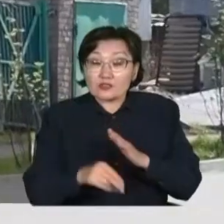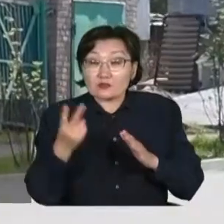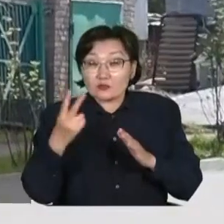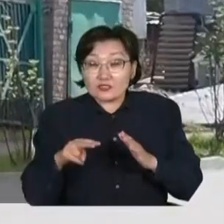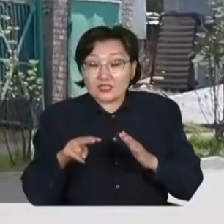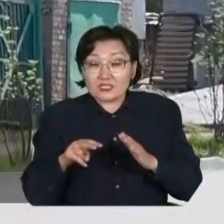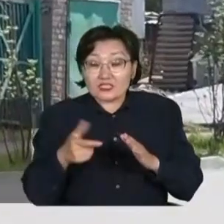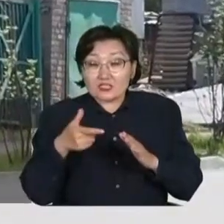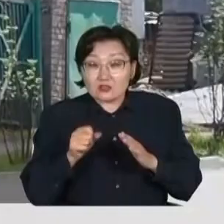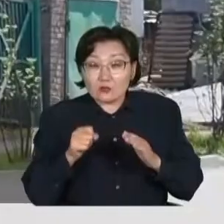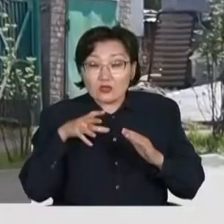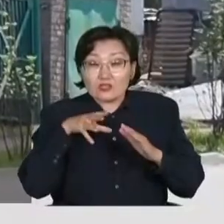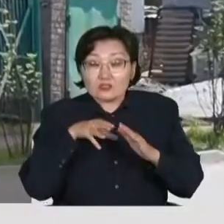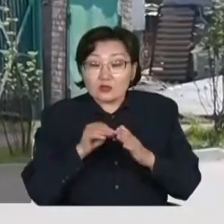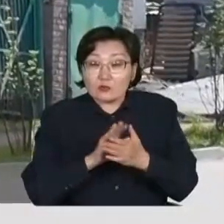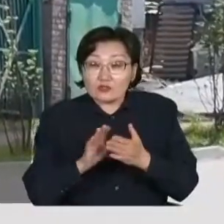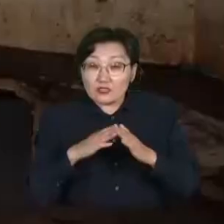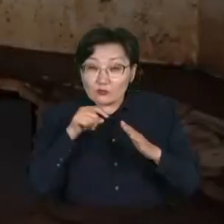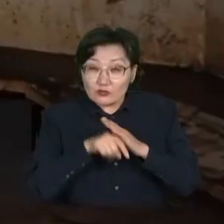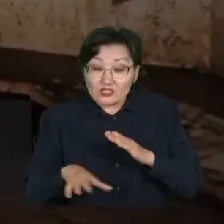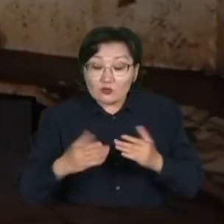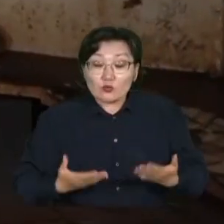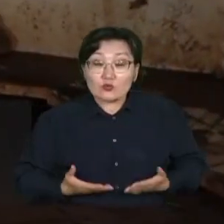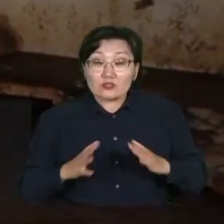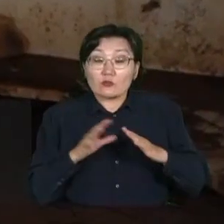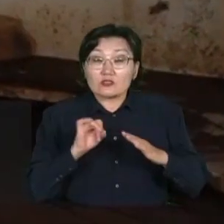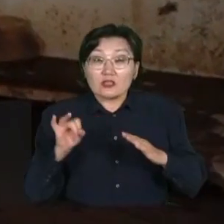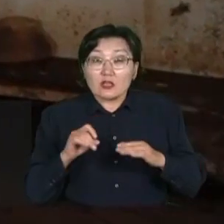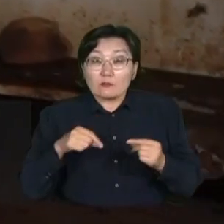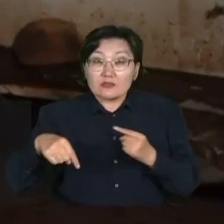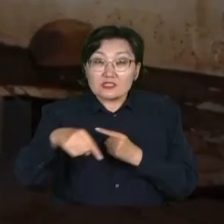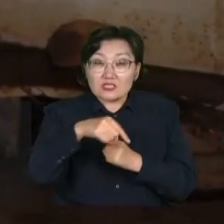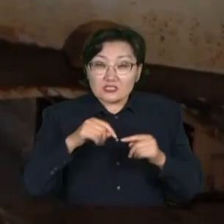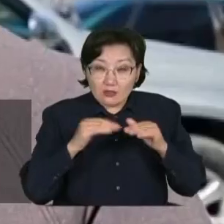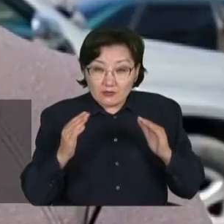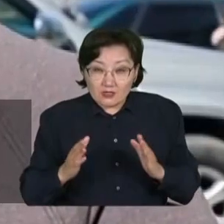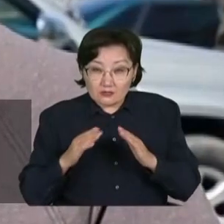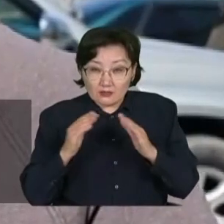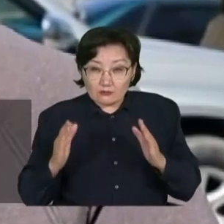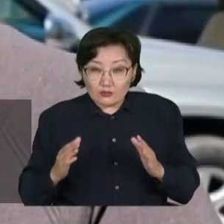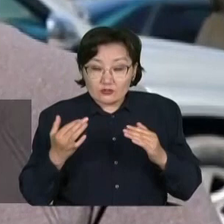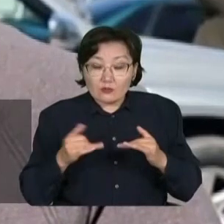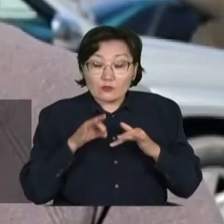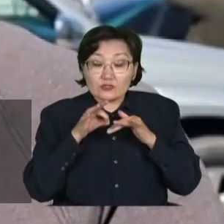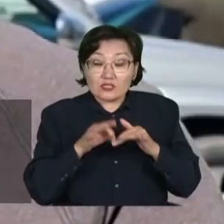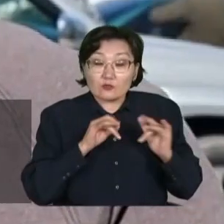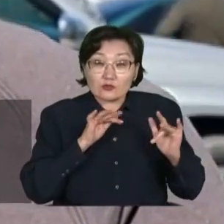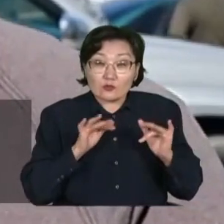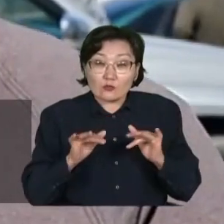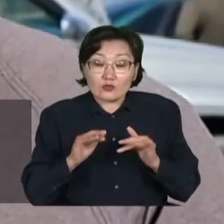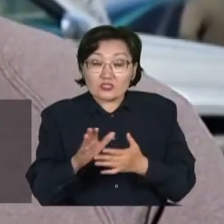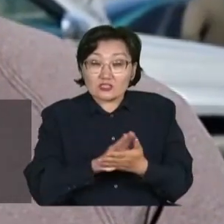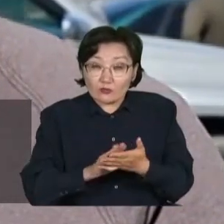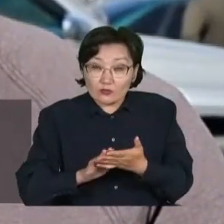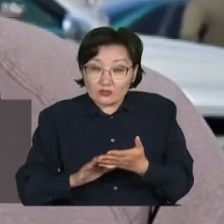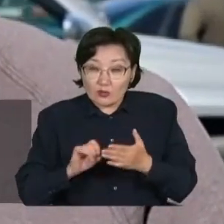20 гектаров. Среди обеззараженных зданий не только жилые дома, но и бизнес-объекты. Сегодня проводится мероприятие по дезинфекции в